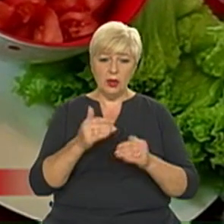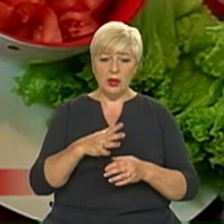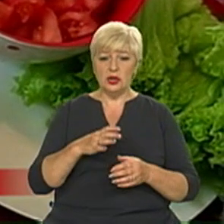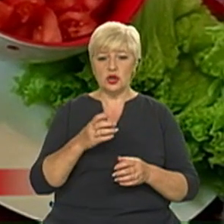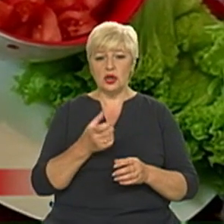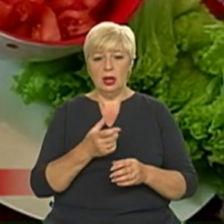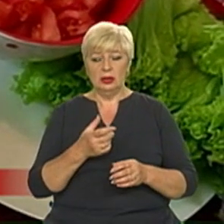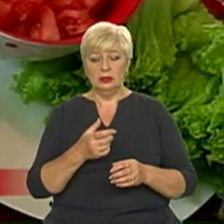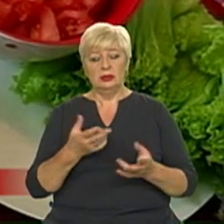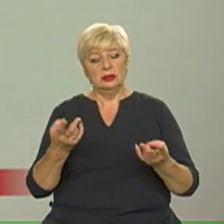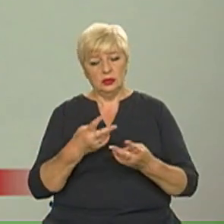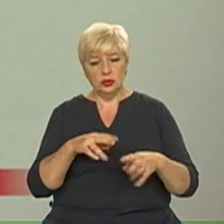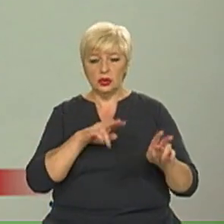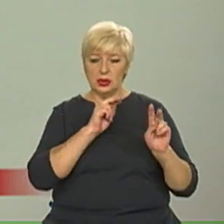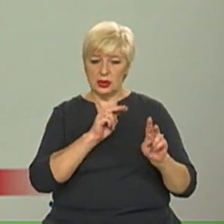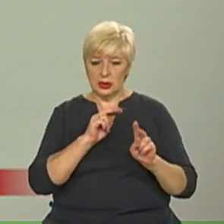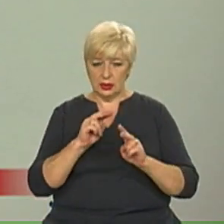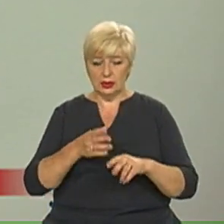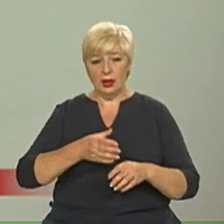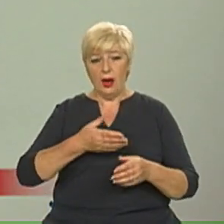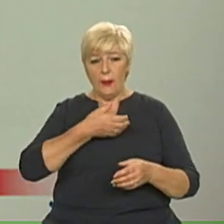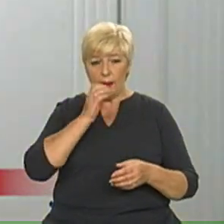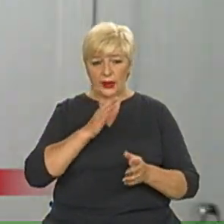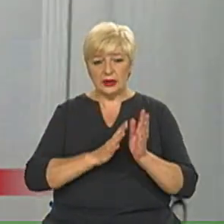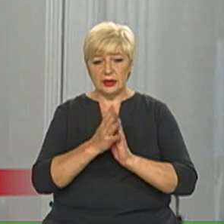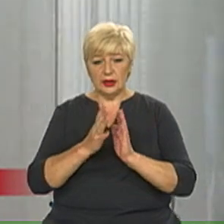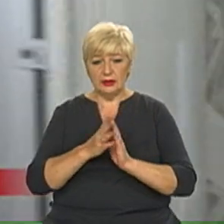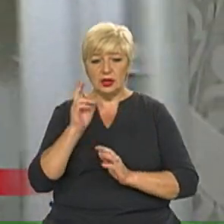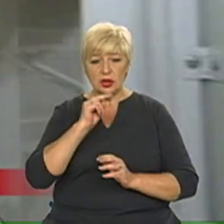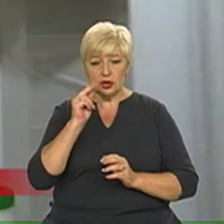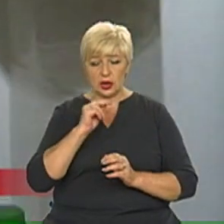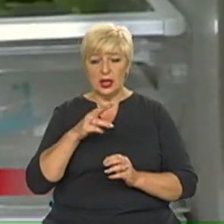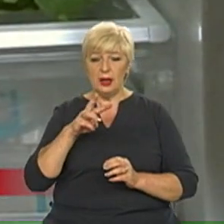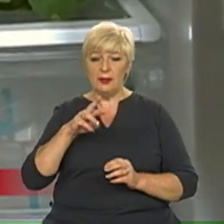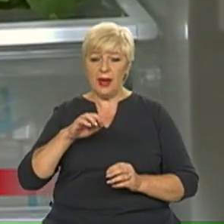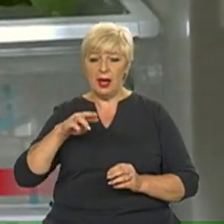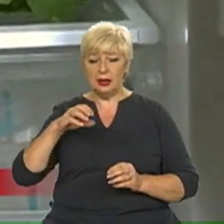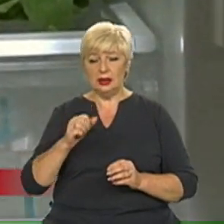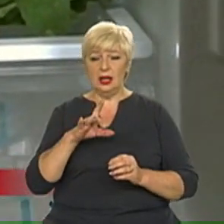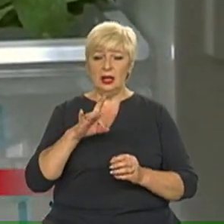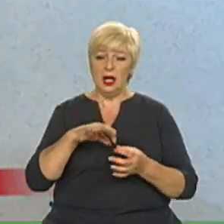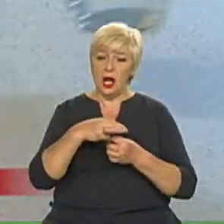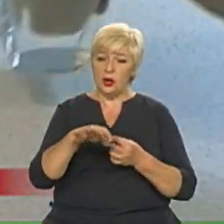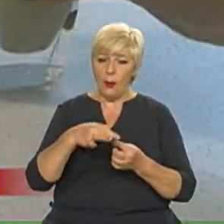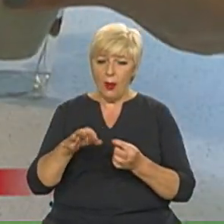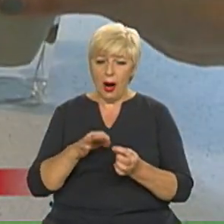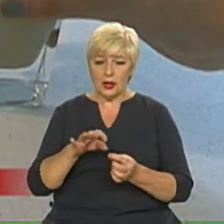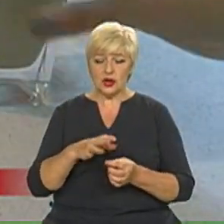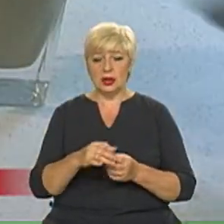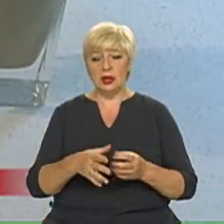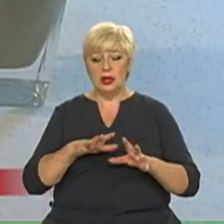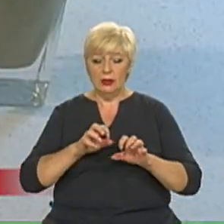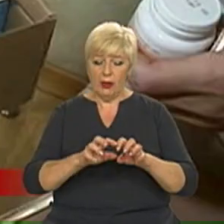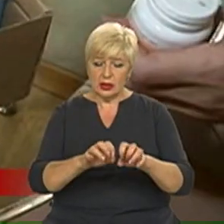Тому потрібно стежити за раціоном і пити трав'яні чаї з м'яти та ромашки. А якщо дуже болить голова, зробити масаж та